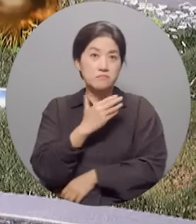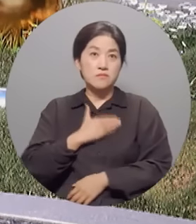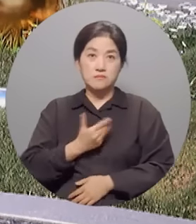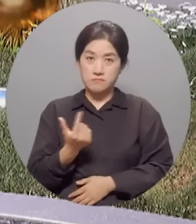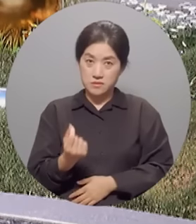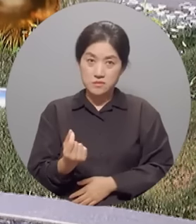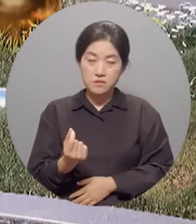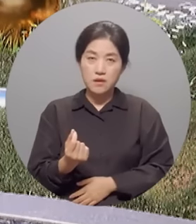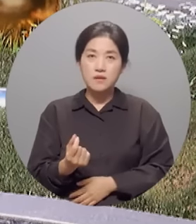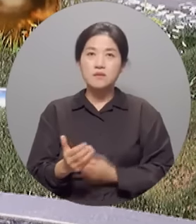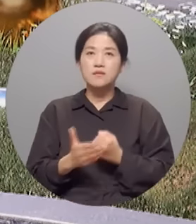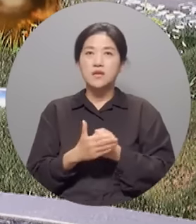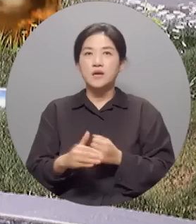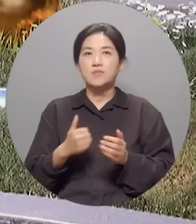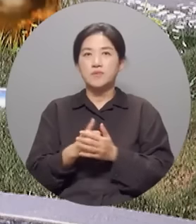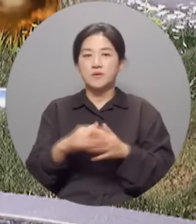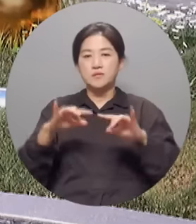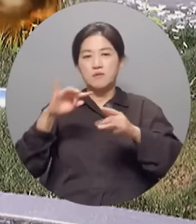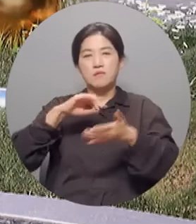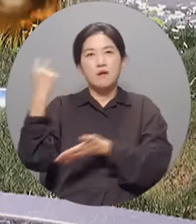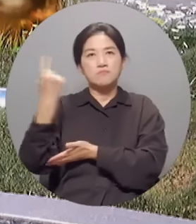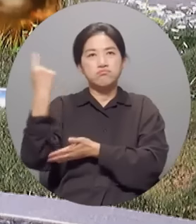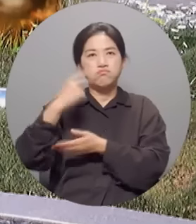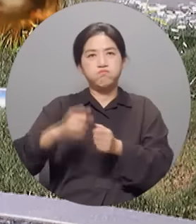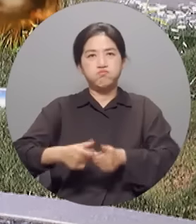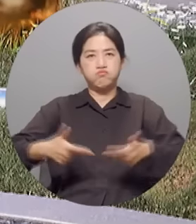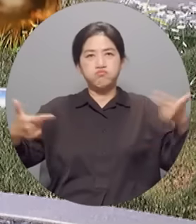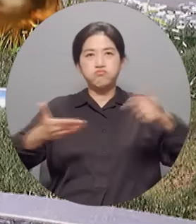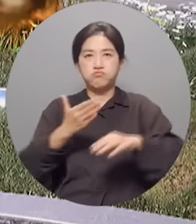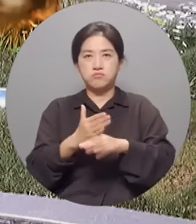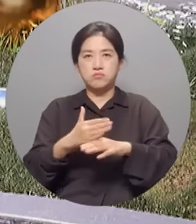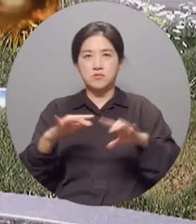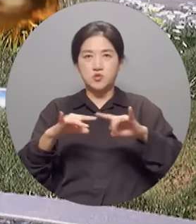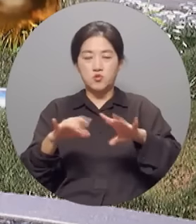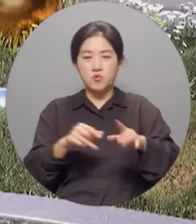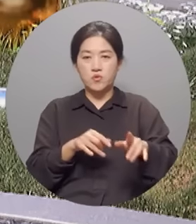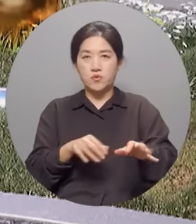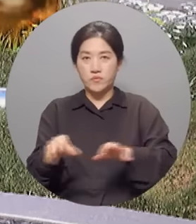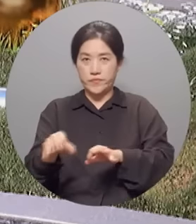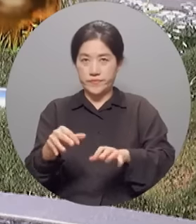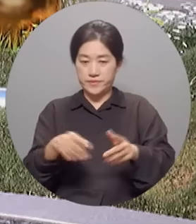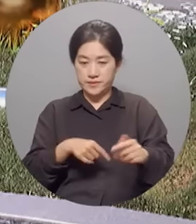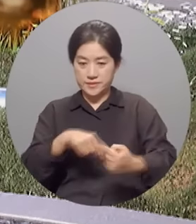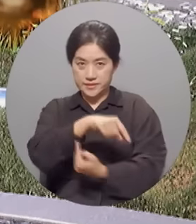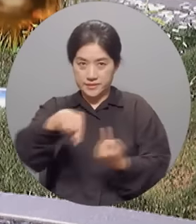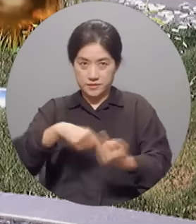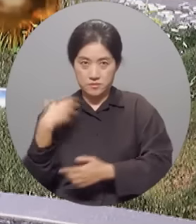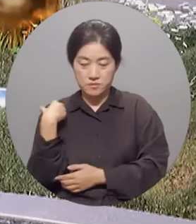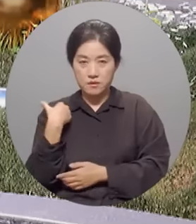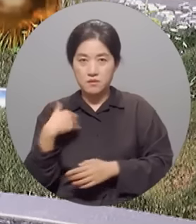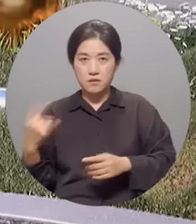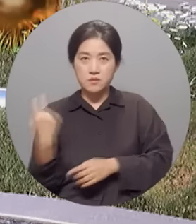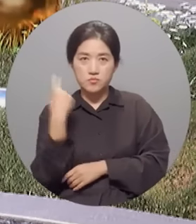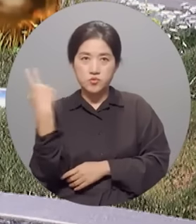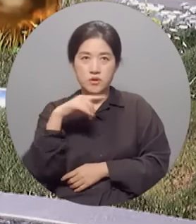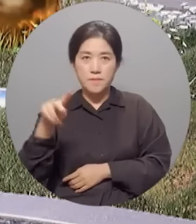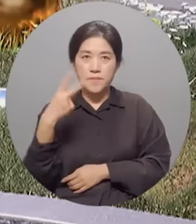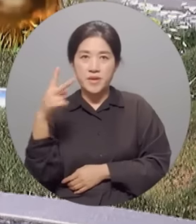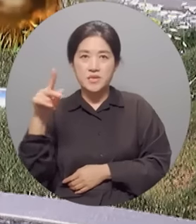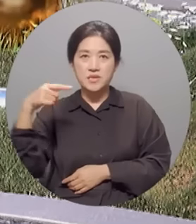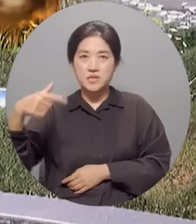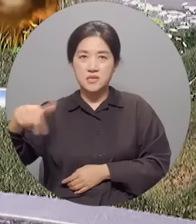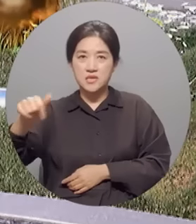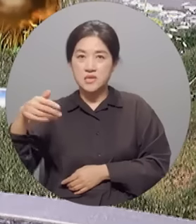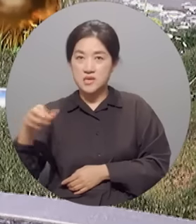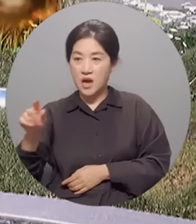있는데요. 이에 따라 전력 사용량이 급증하고 있습니다. 전력거래소에 따르면 어제 전력 수요가 102기가와트로